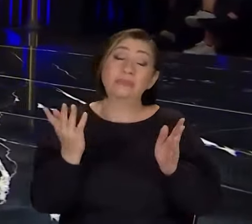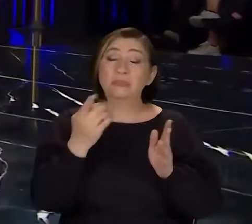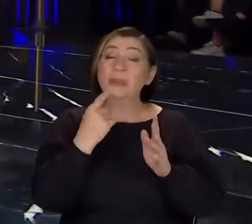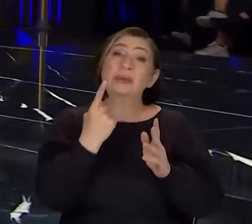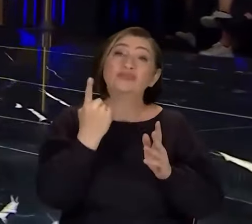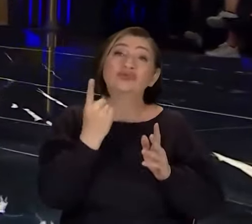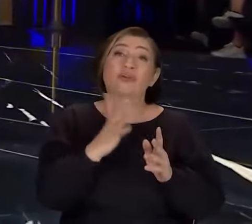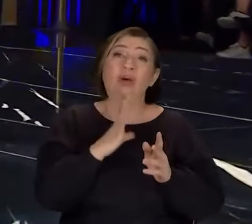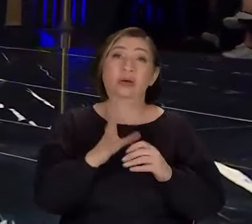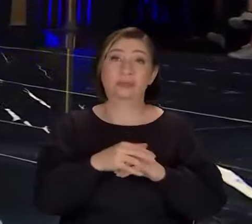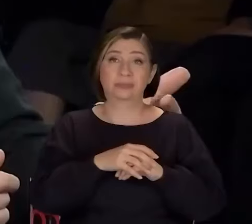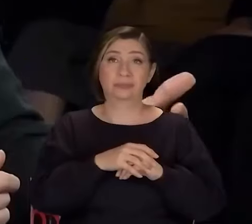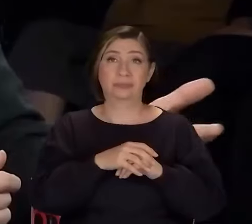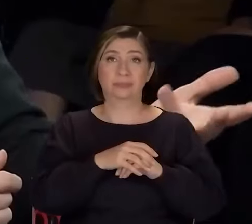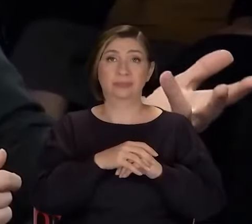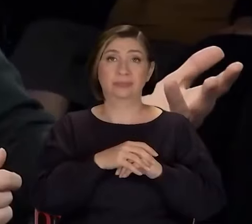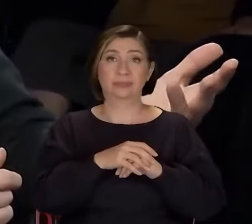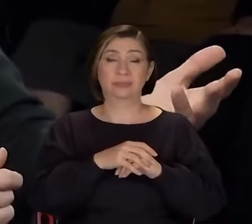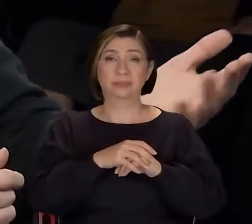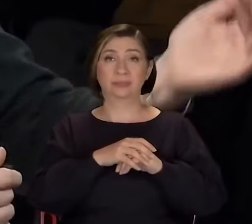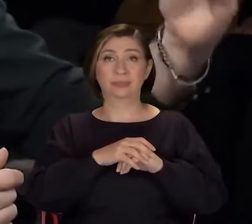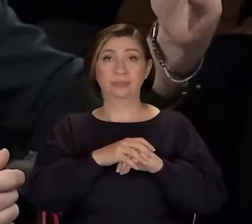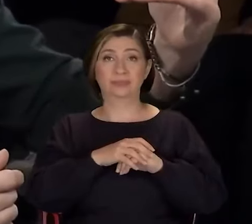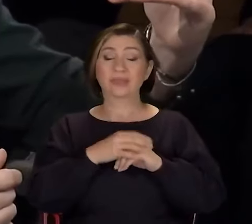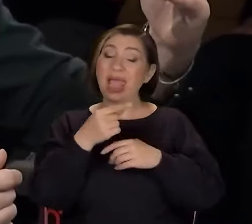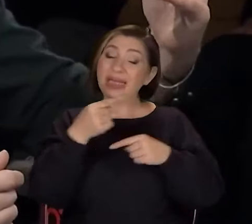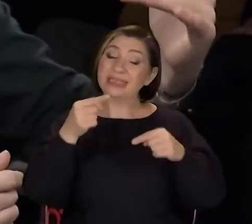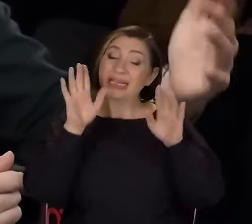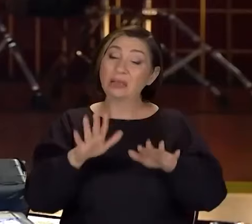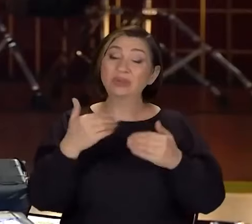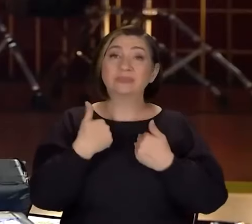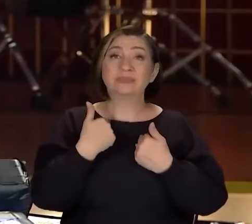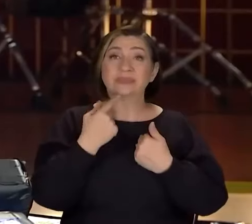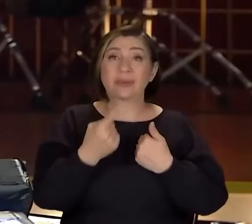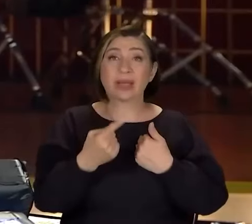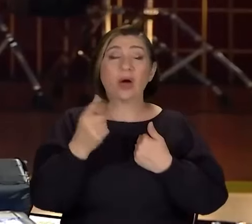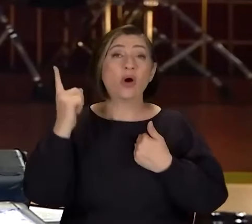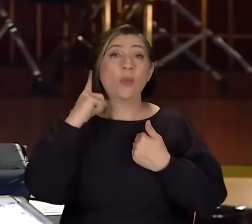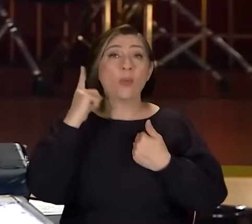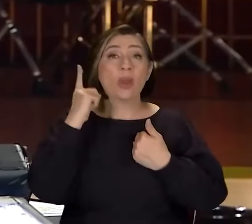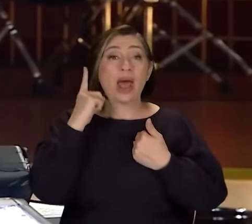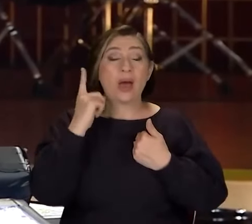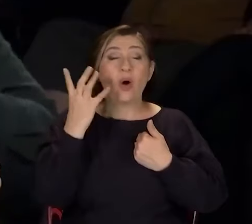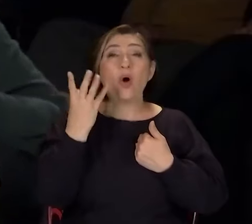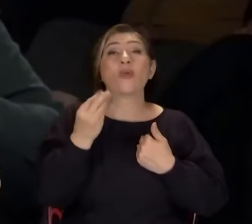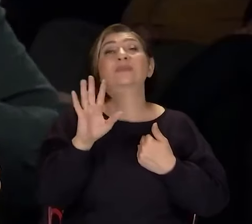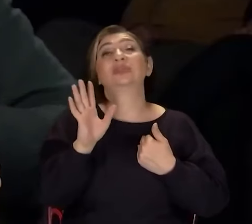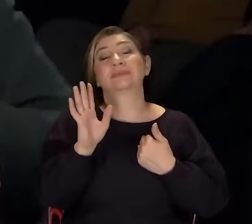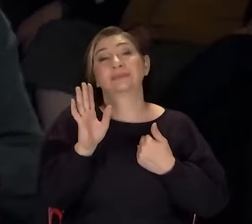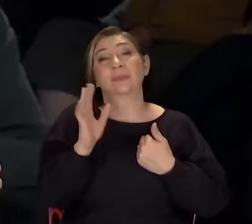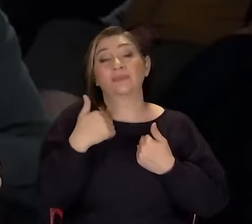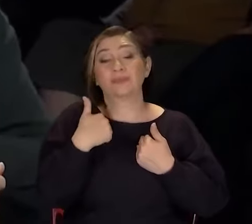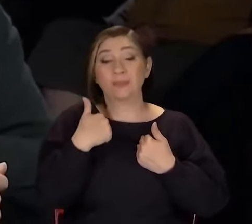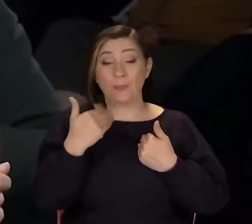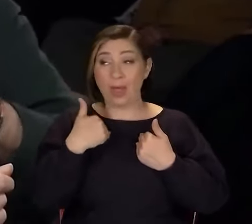demek ki hani eksik kalmışım orada. Popüler hale getirememişim. Ben bir